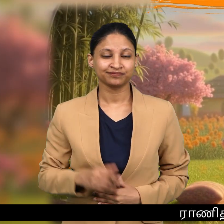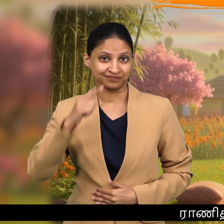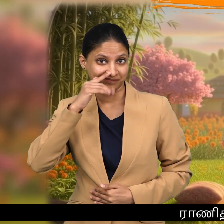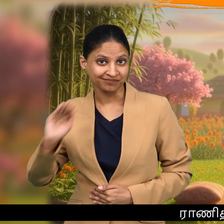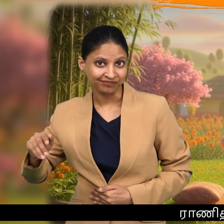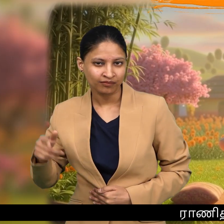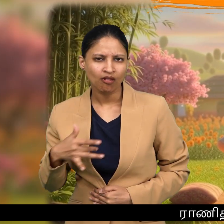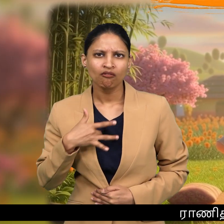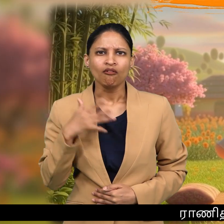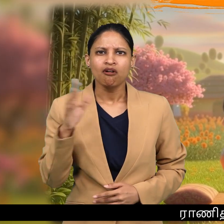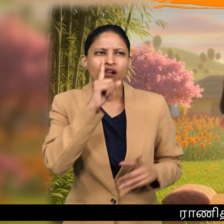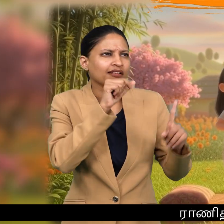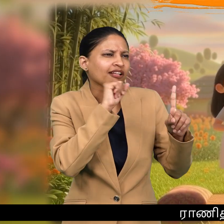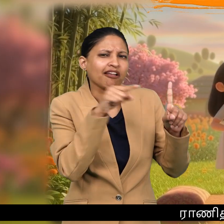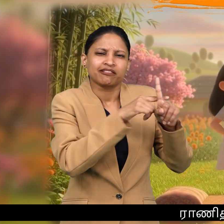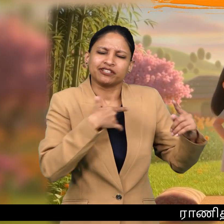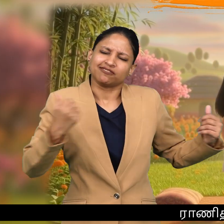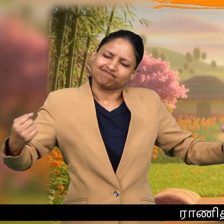ராணி தனது பாட்டியை